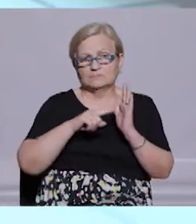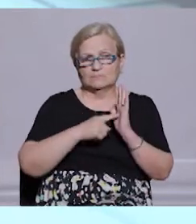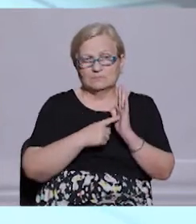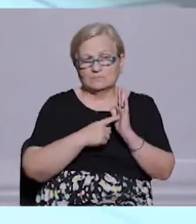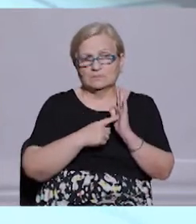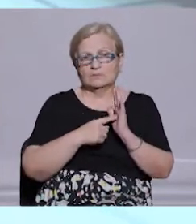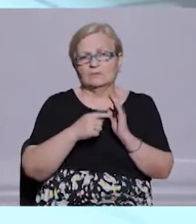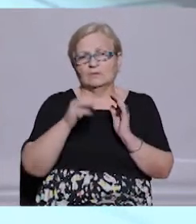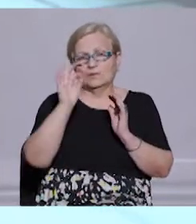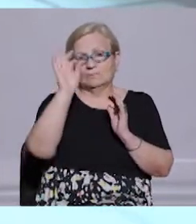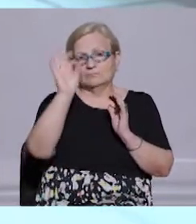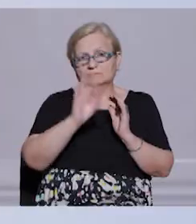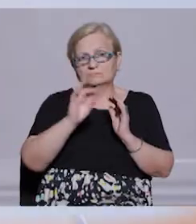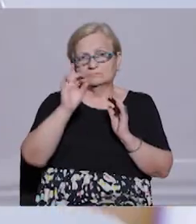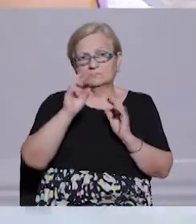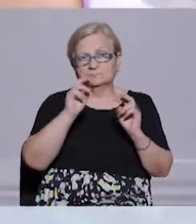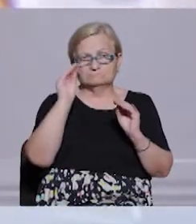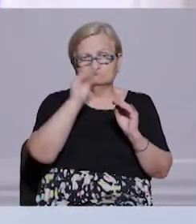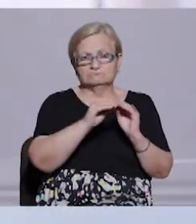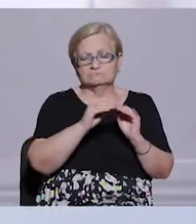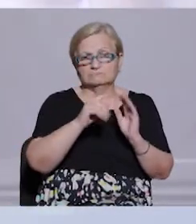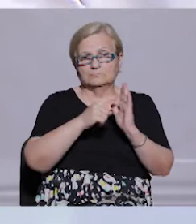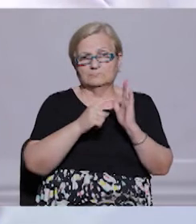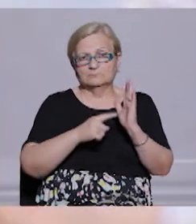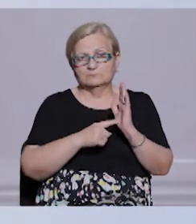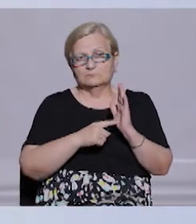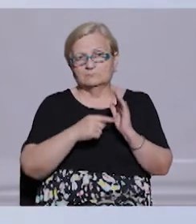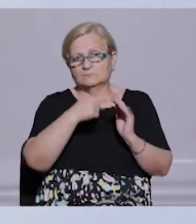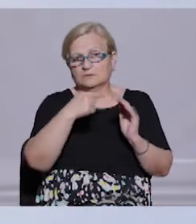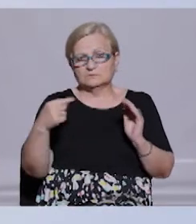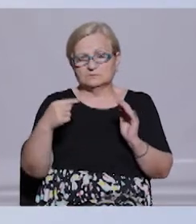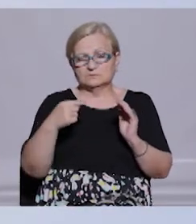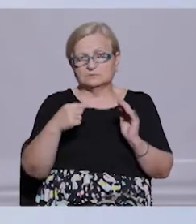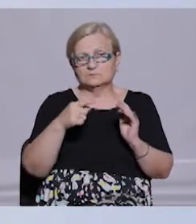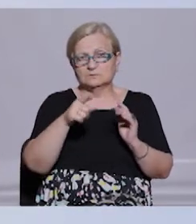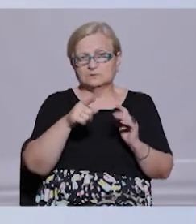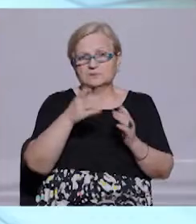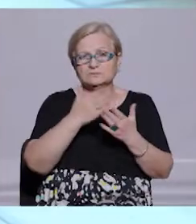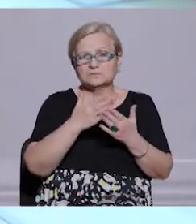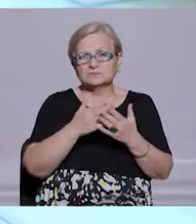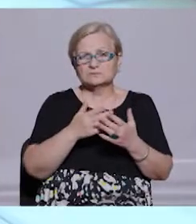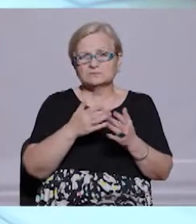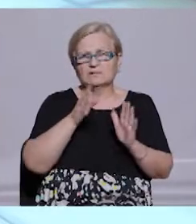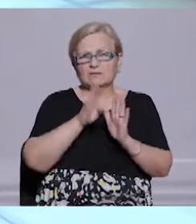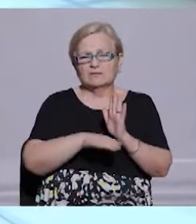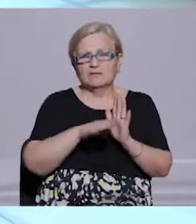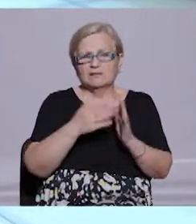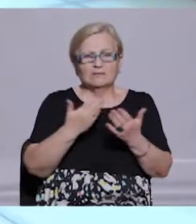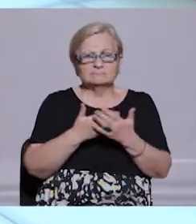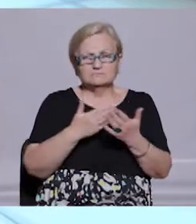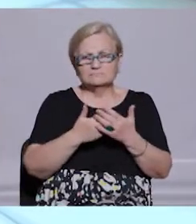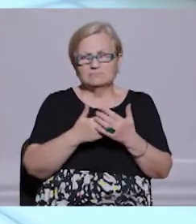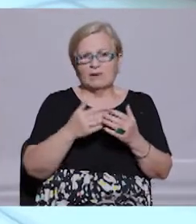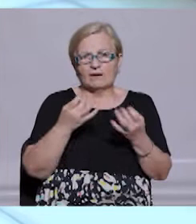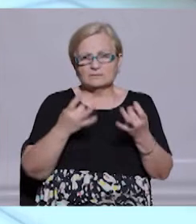უწევთ პროცენტის ნიშანს, პროცენტს ყოფთ 100-ზე და უბრალოდ 10 წილადად ჩავწერთ. ეს არის მექანიკური დამახსოვრება, რასაც